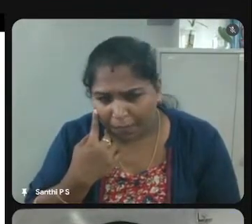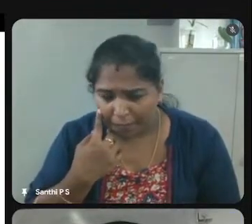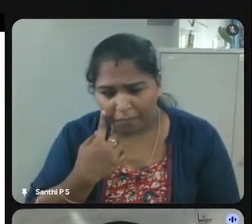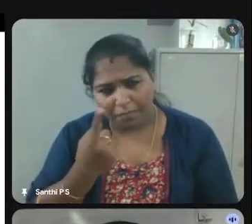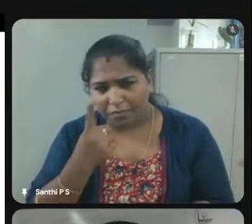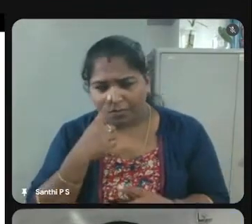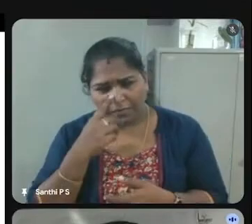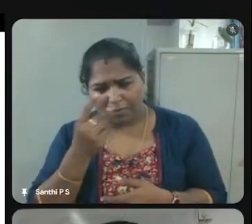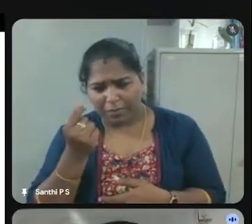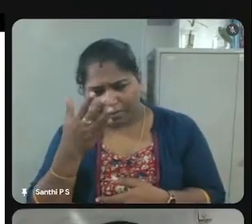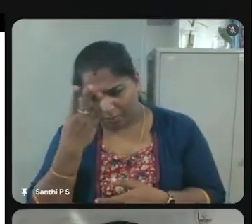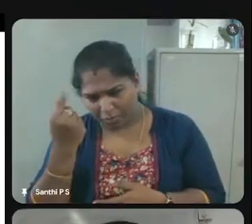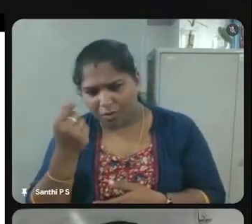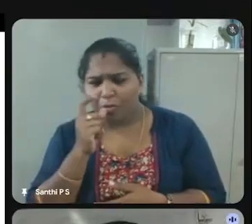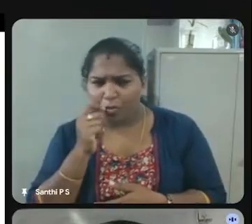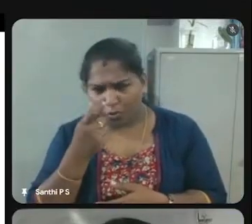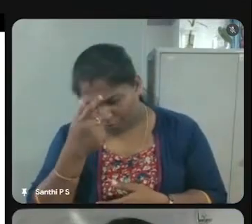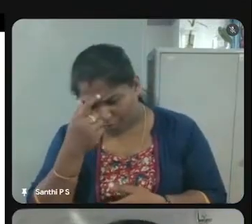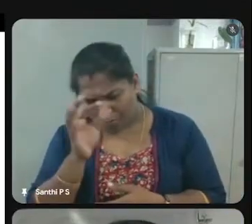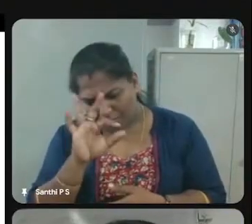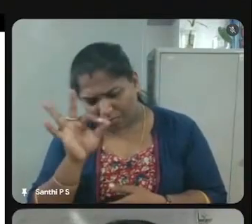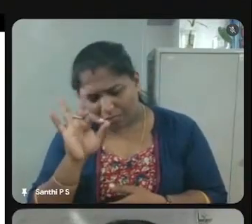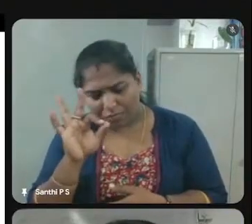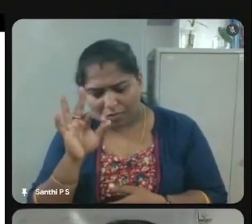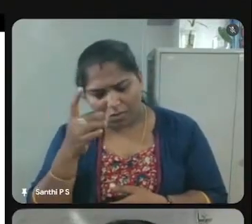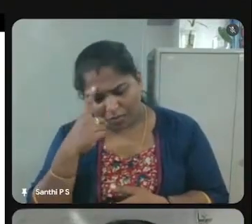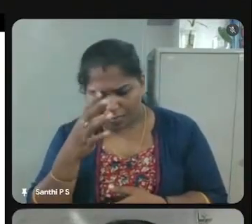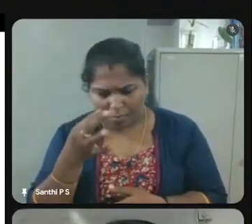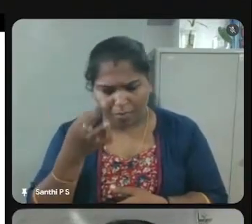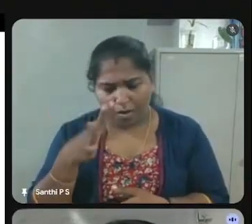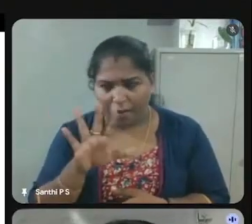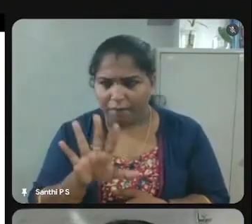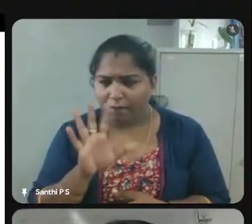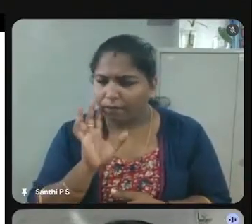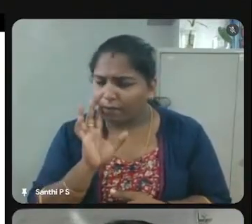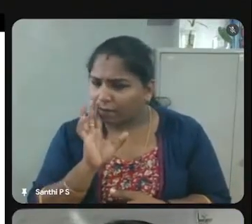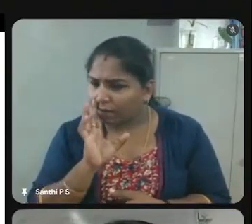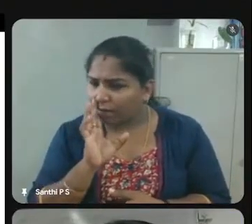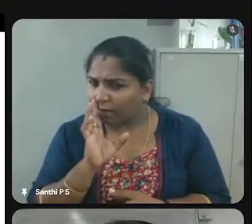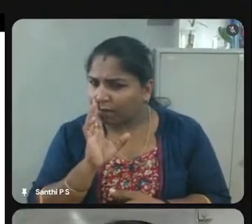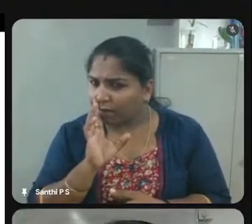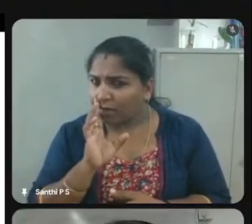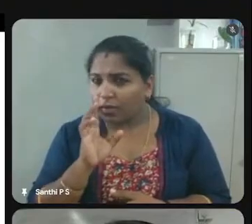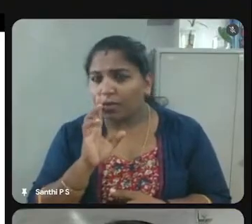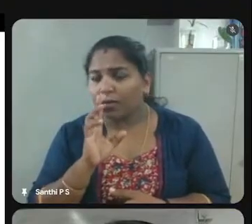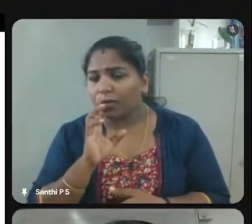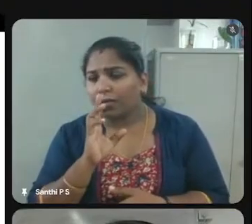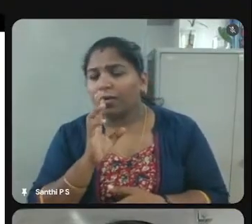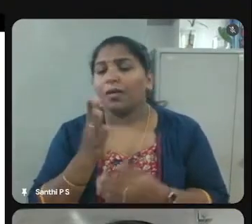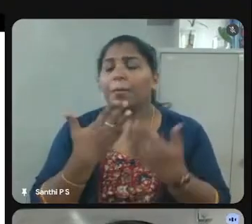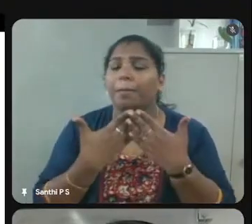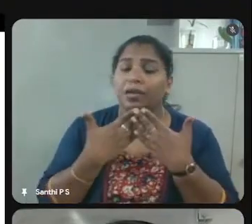പോകും പറ്റുന്നതൊക്കെ. ബോയ്ക്ക് കുഴപ്പമൊന്നുമില്ല, അവന് അത്യാവശ്യം സ്മാർട്ടാണ്. സ്മാർട്ട് ശരിക്കും ഗേളാണ്, പക്ഷെ